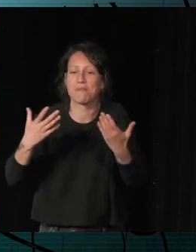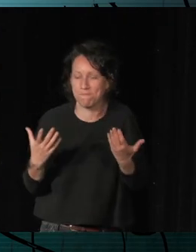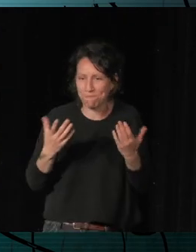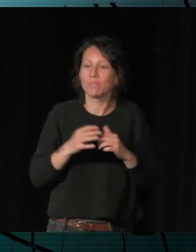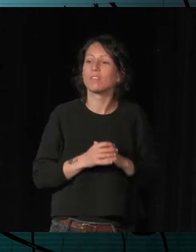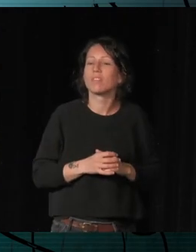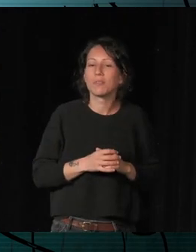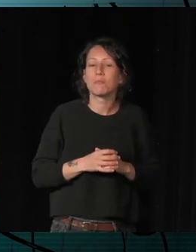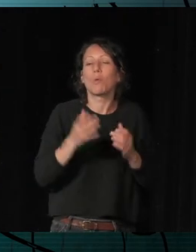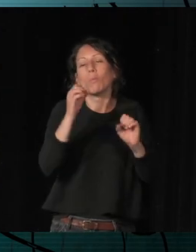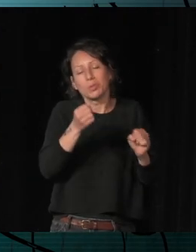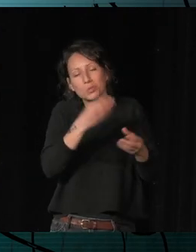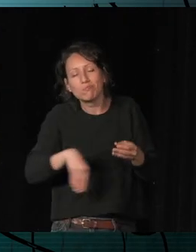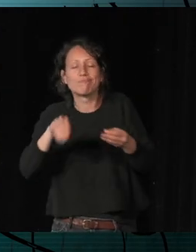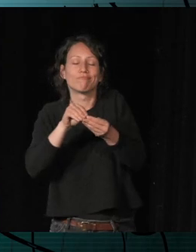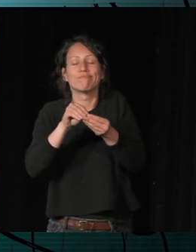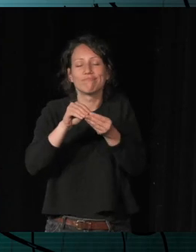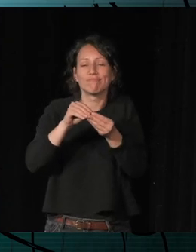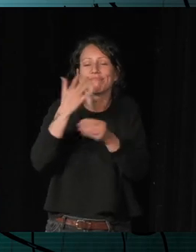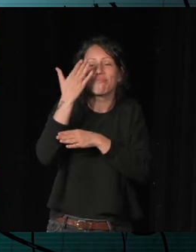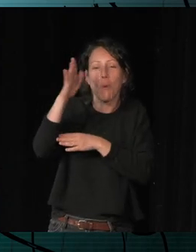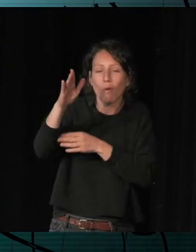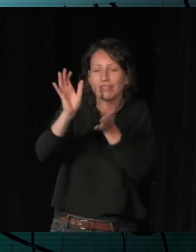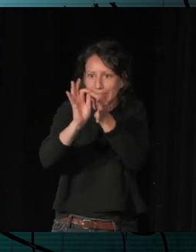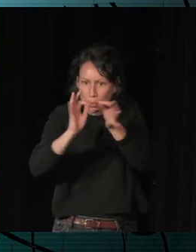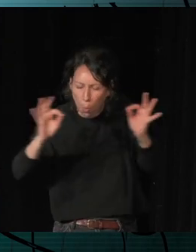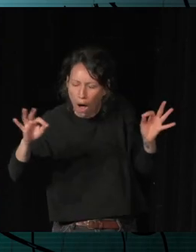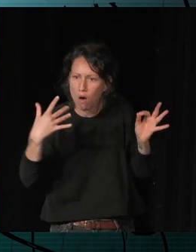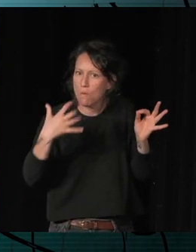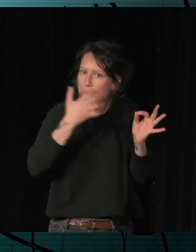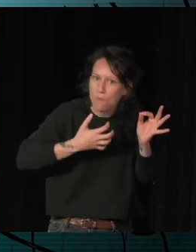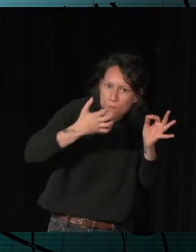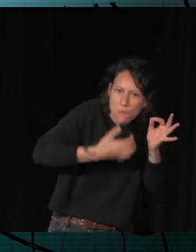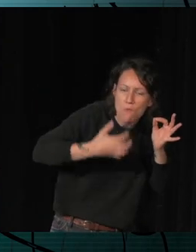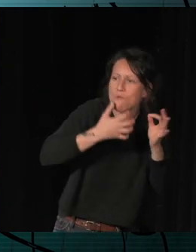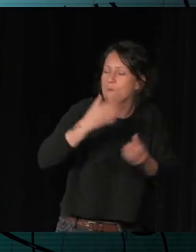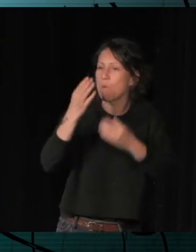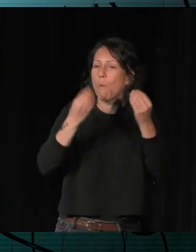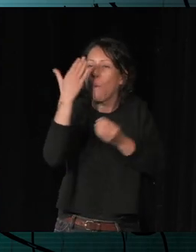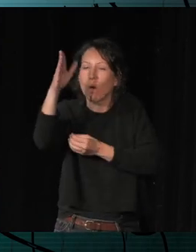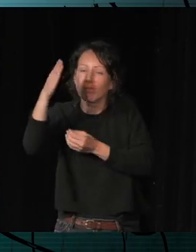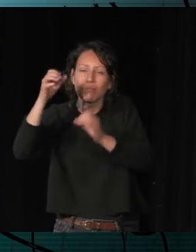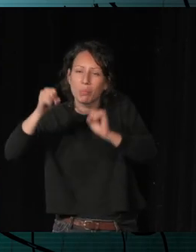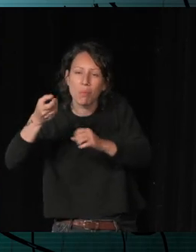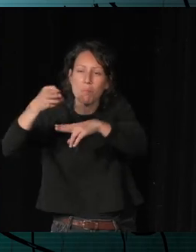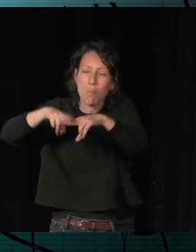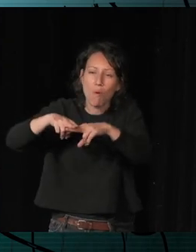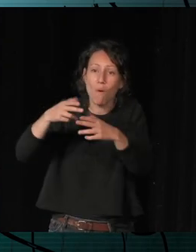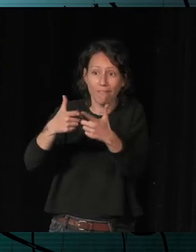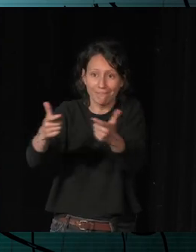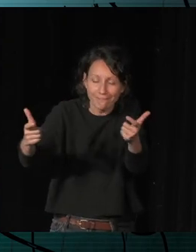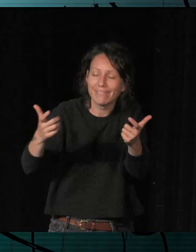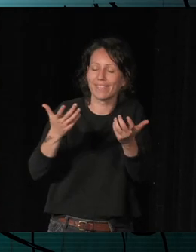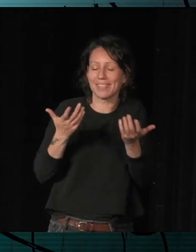le le le fait de de pouvoir mourir pour d'autres d'autres raisons donc voilà ça il y a eu quand même le un tout petit peu de réflexion mais qui qui qui a